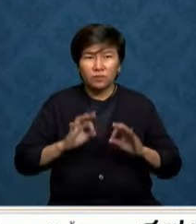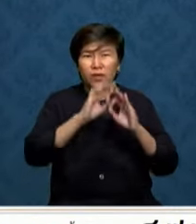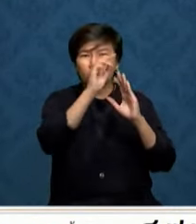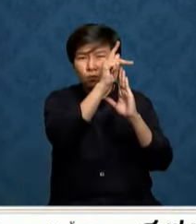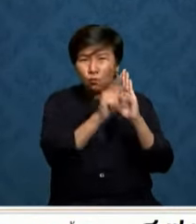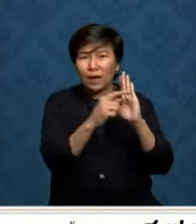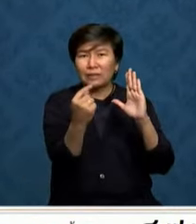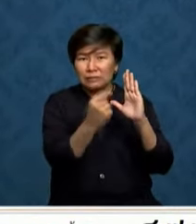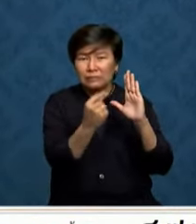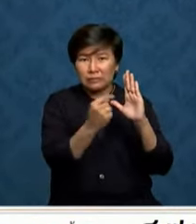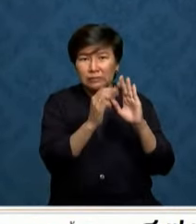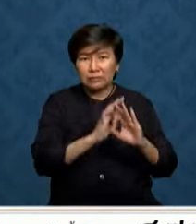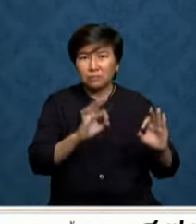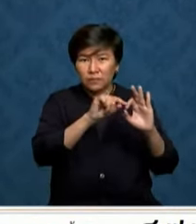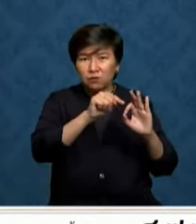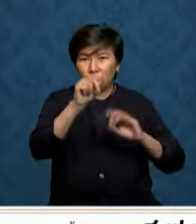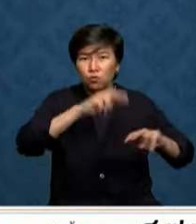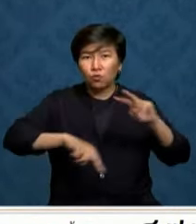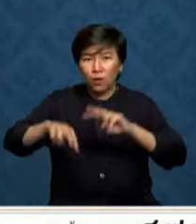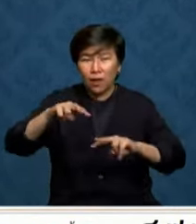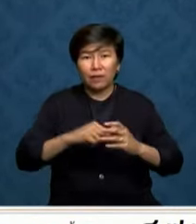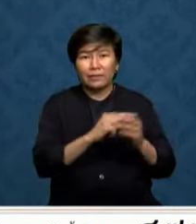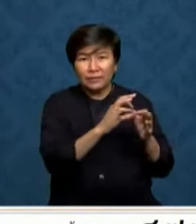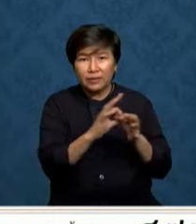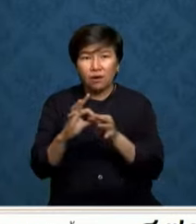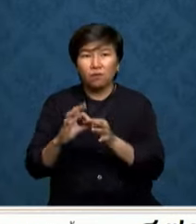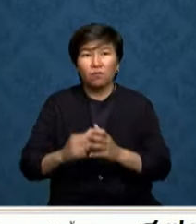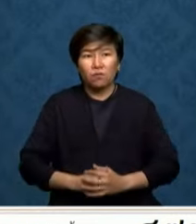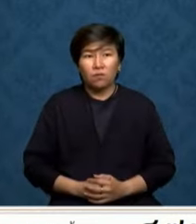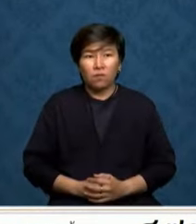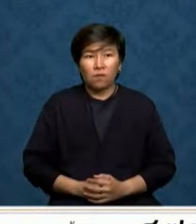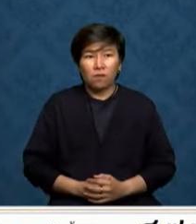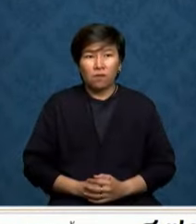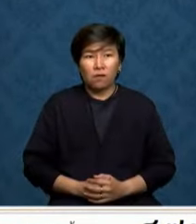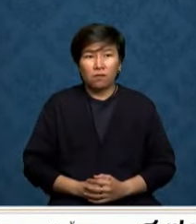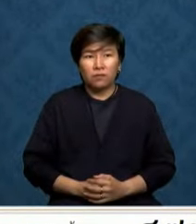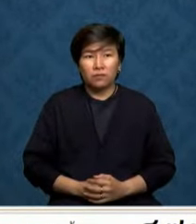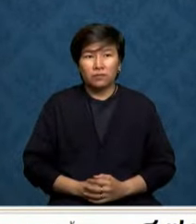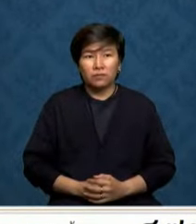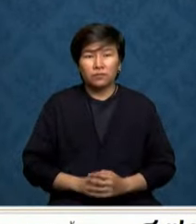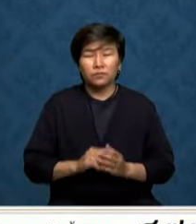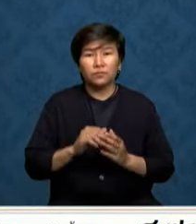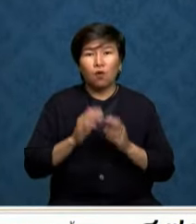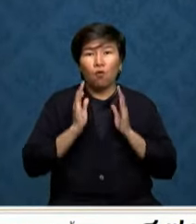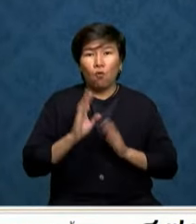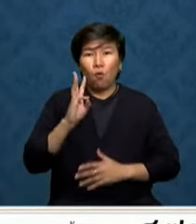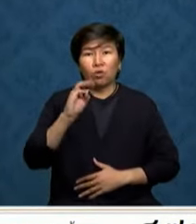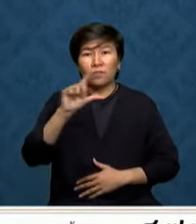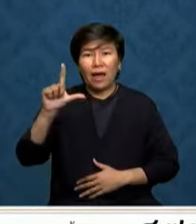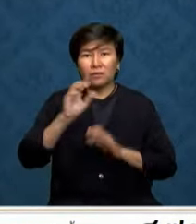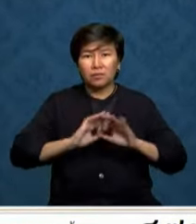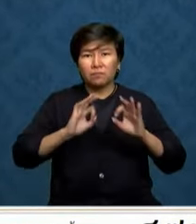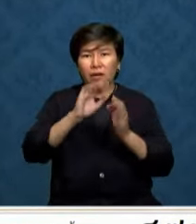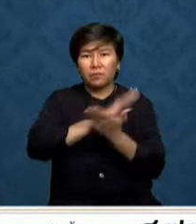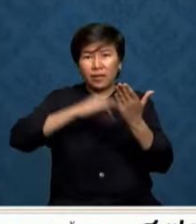ต้องมีกฎหมายมาปกครองประเทศที่จะปกครองคนทั้งะคน 60ล้านคนได้ก็ต้องต้องมีกฎหมาย